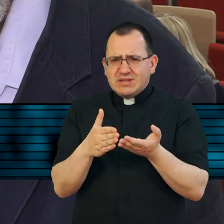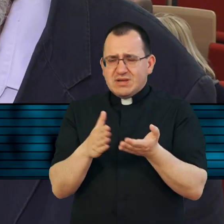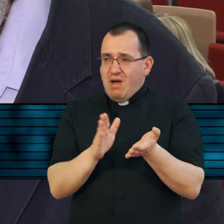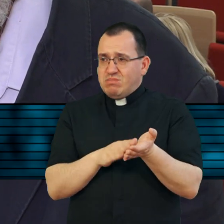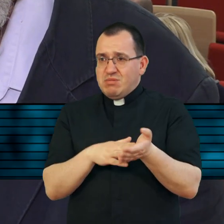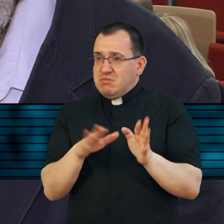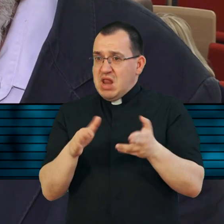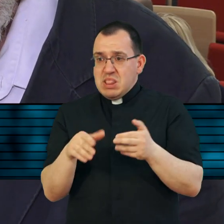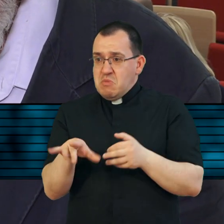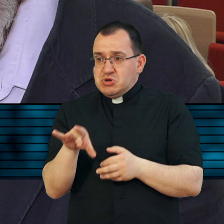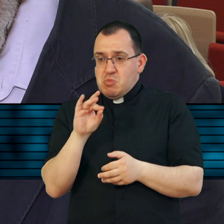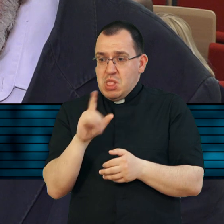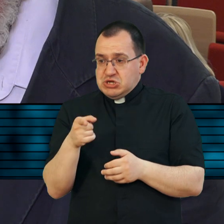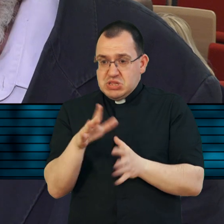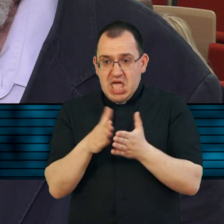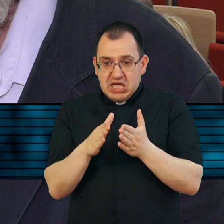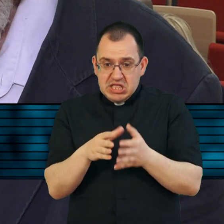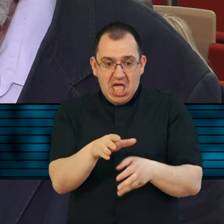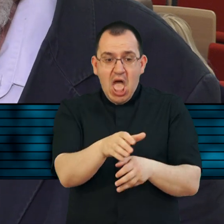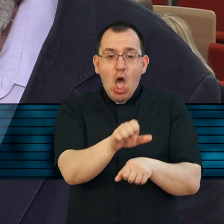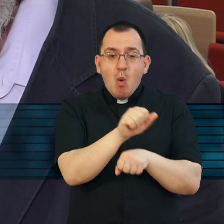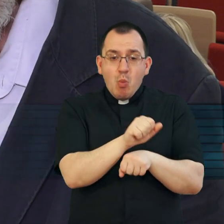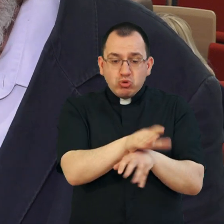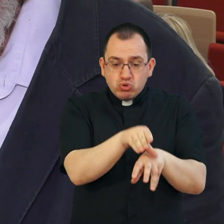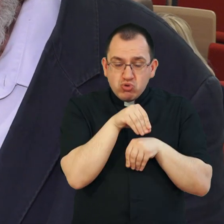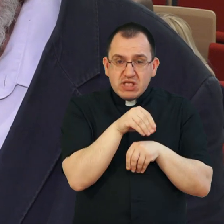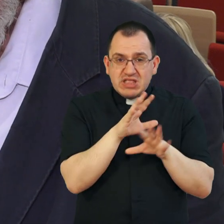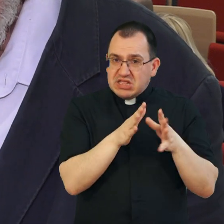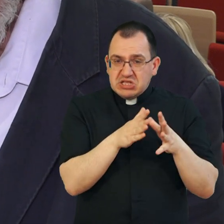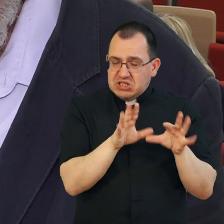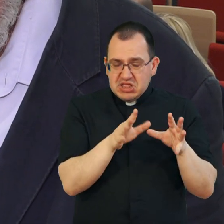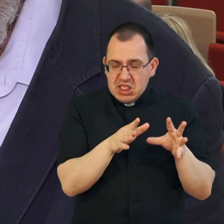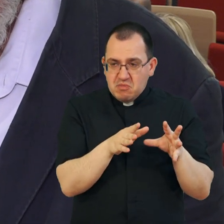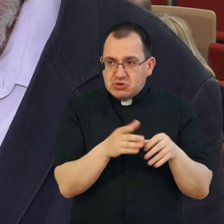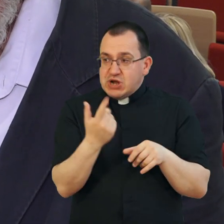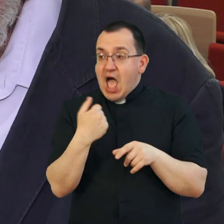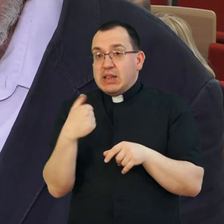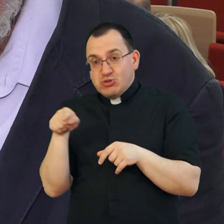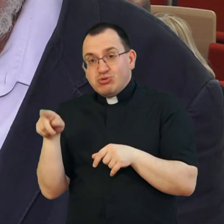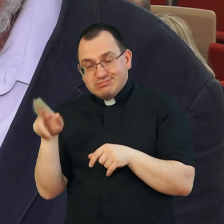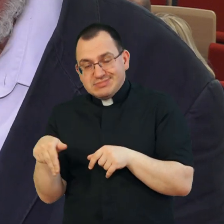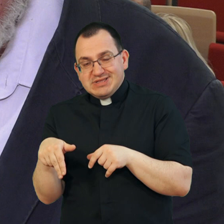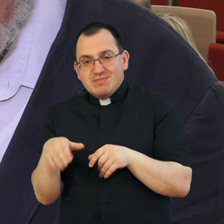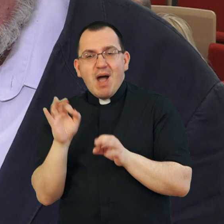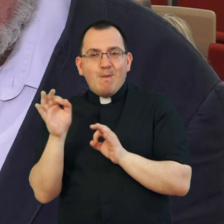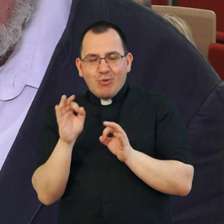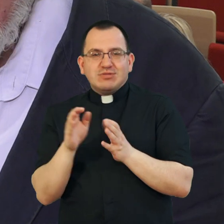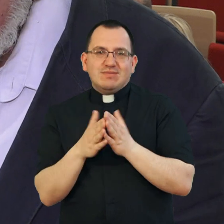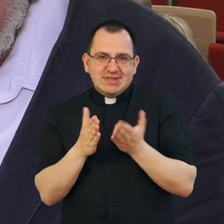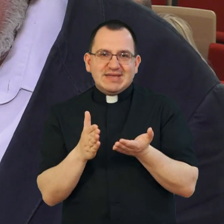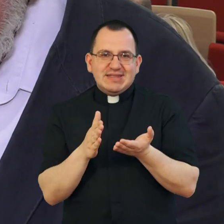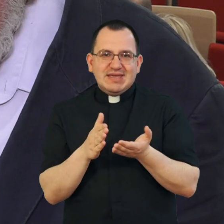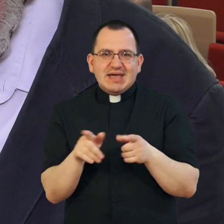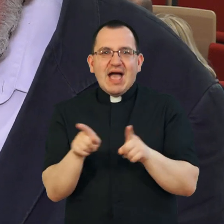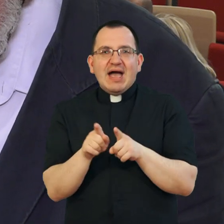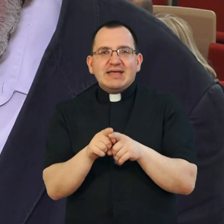ni u knjižnicama posuditi, ali u Marakovićevi knjižnici možemo naći. Sa masu